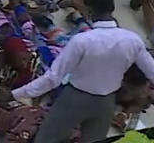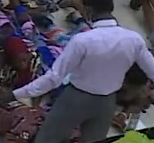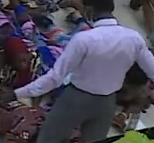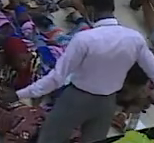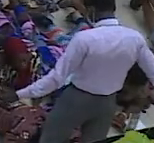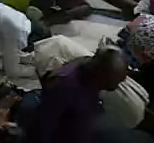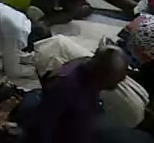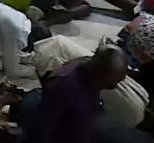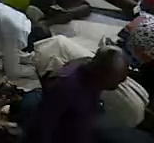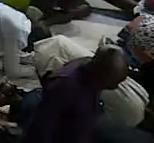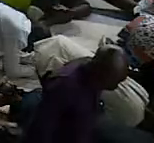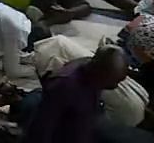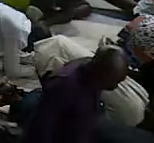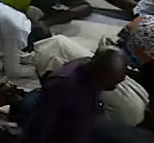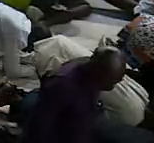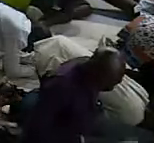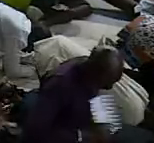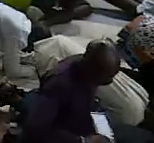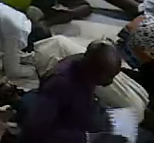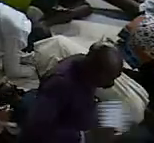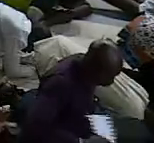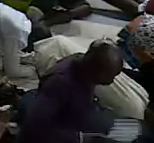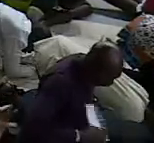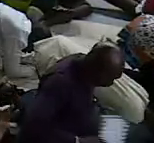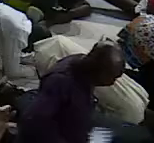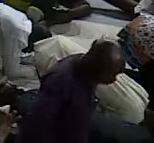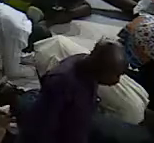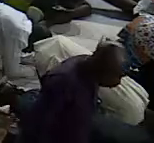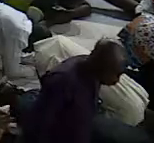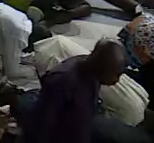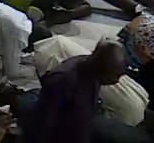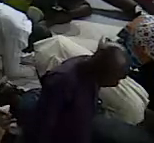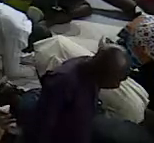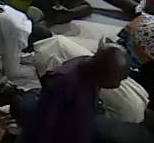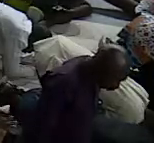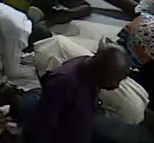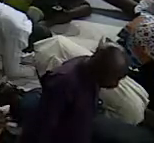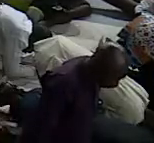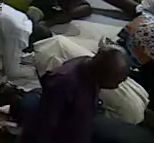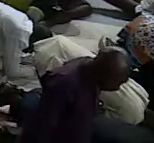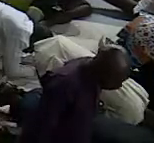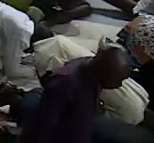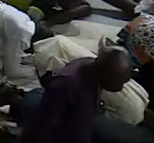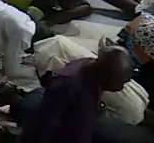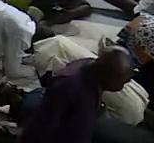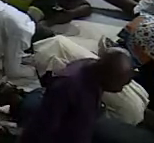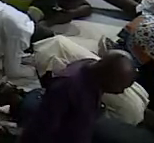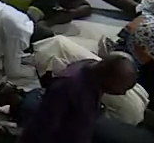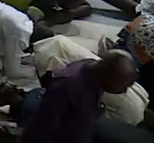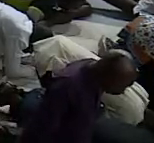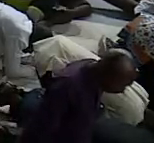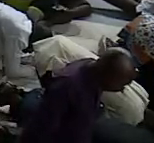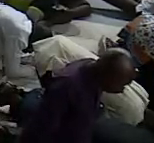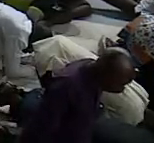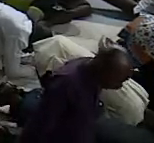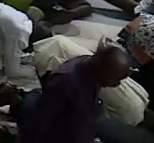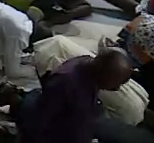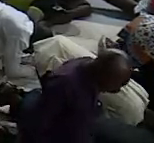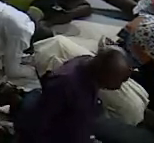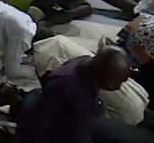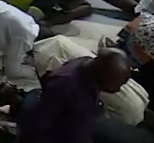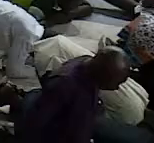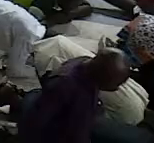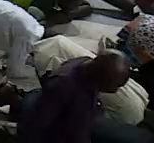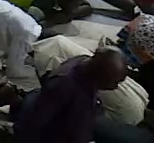d'honneur fais de moi ton vase d'honneur seigneur aide-moi ton vas au nom puissant